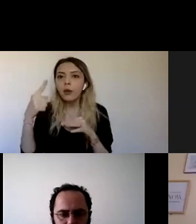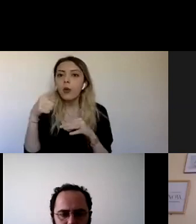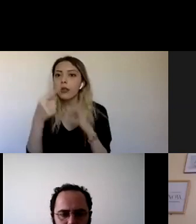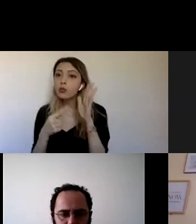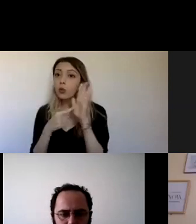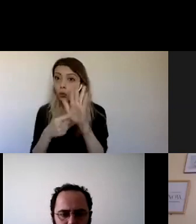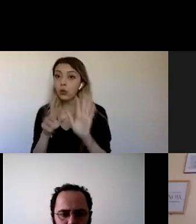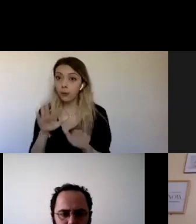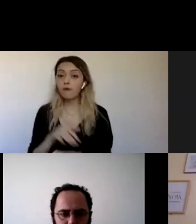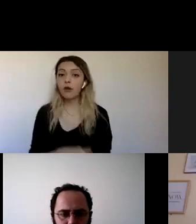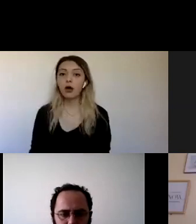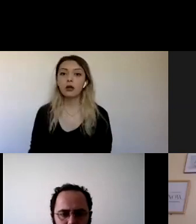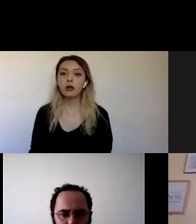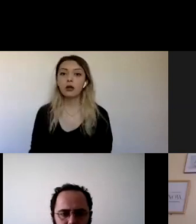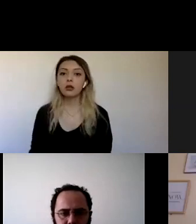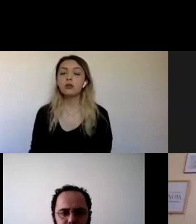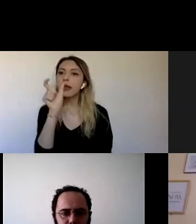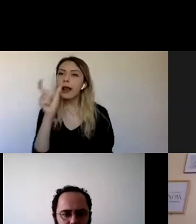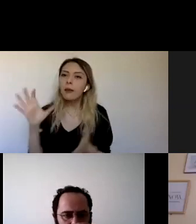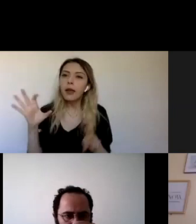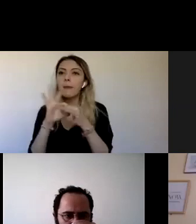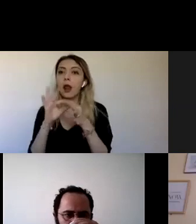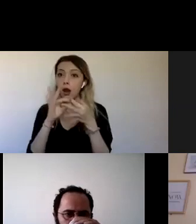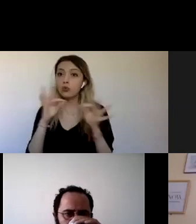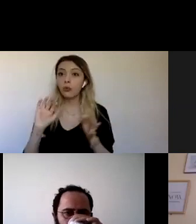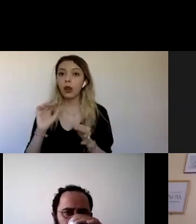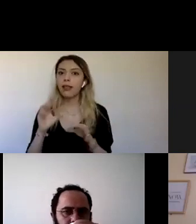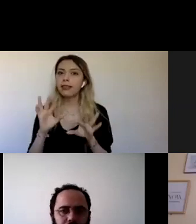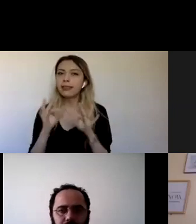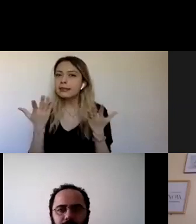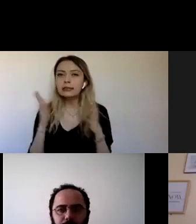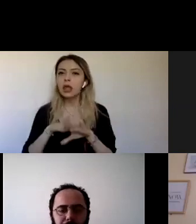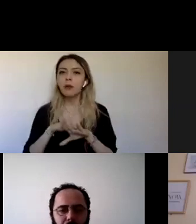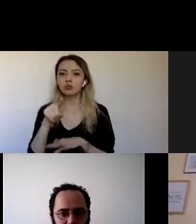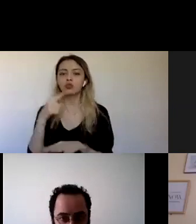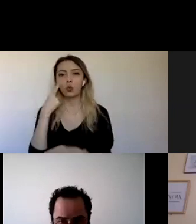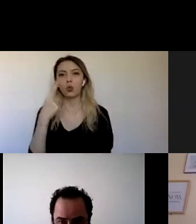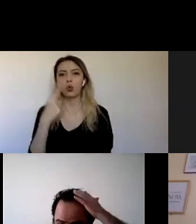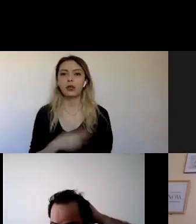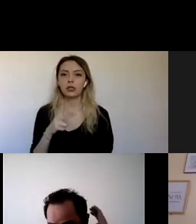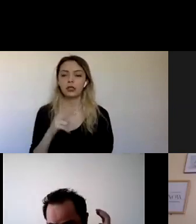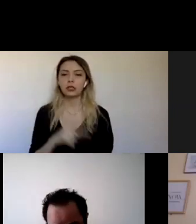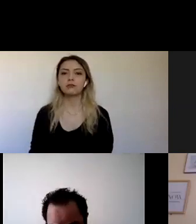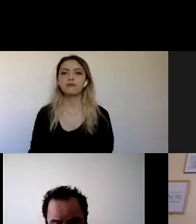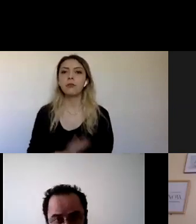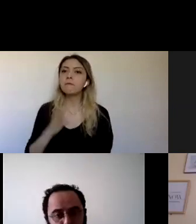da insanların bu kelimeyle birlikte neler aradığını gösteriyor. Ya da bunları farklı farklı